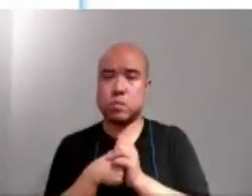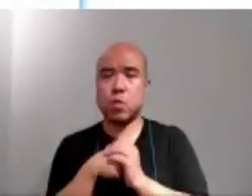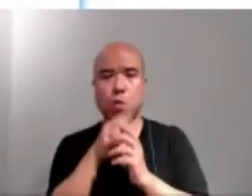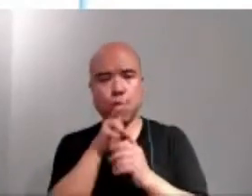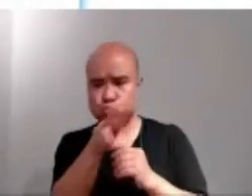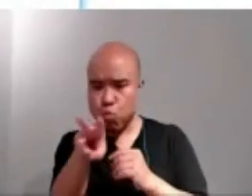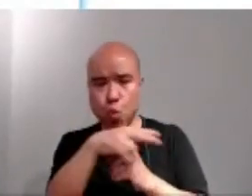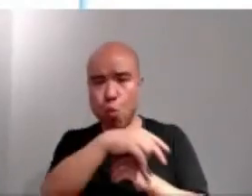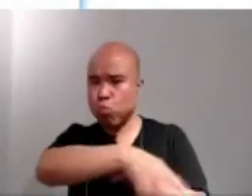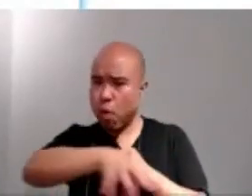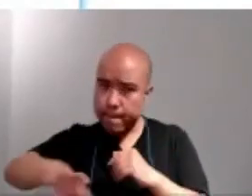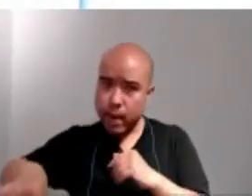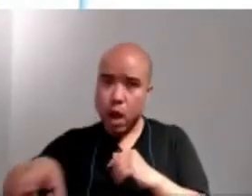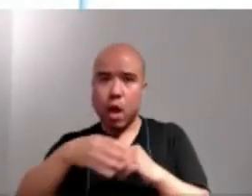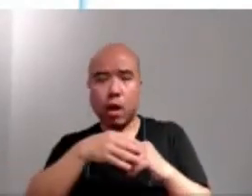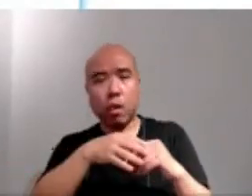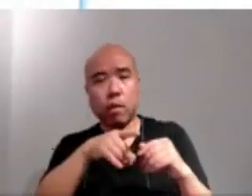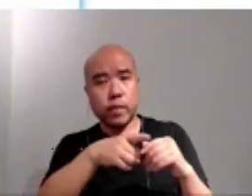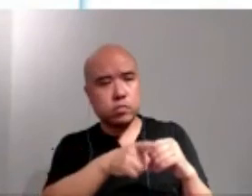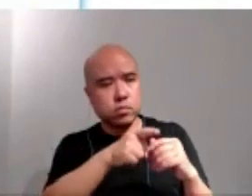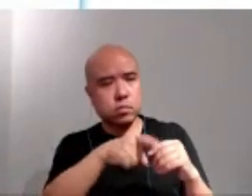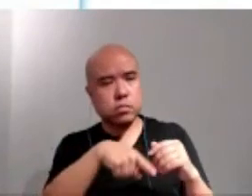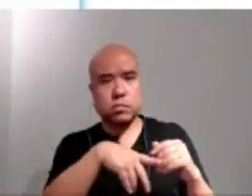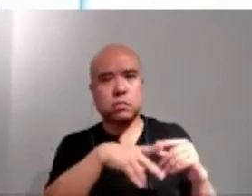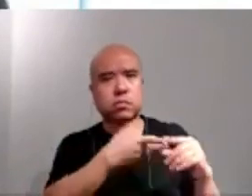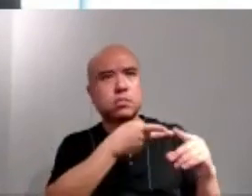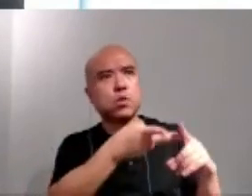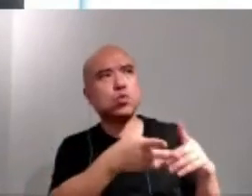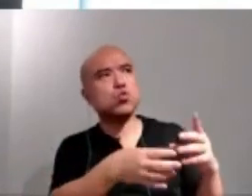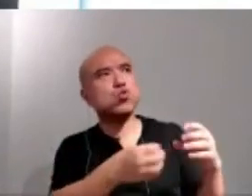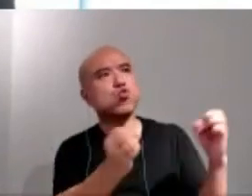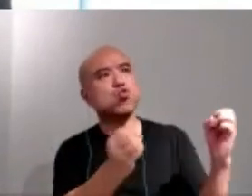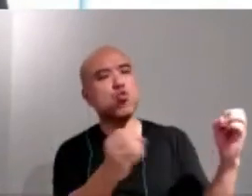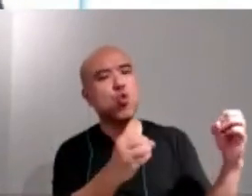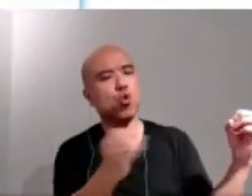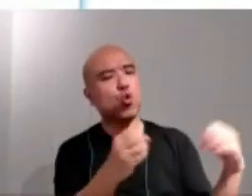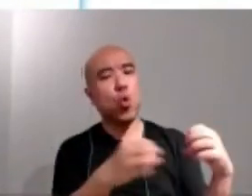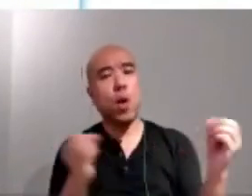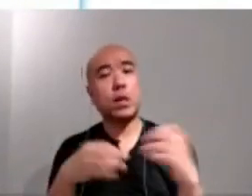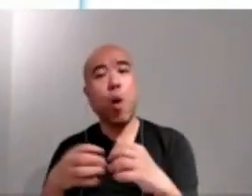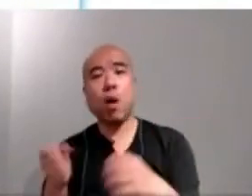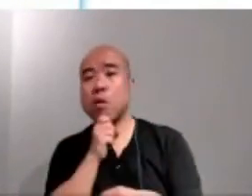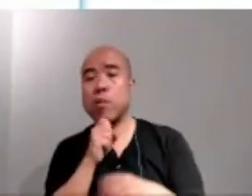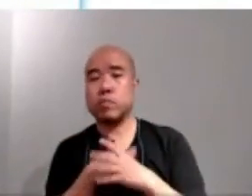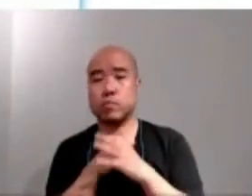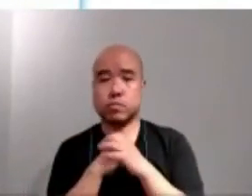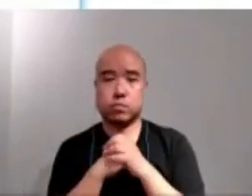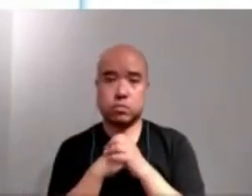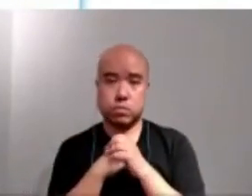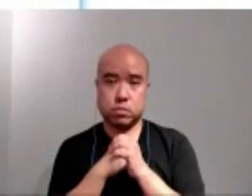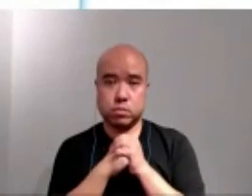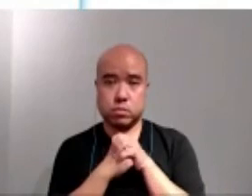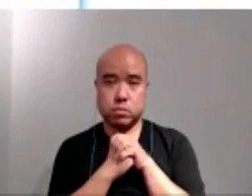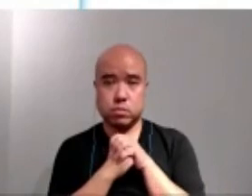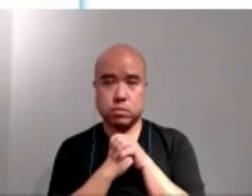室咧，好成功咁樣用咗 new power 去同市民對話，亦都一齊去思考依個解決嘅方案嘅。咁除咗依樣嘢之外，另外